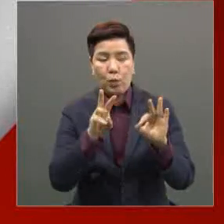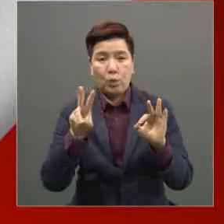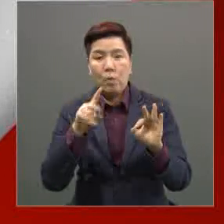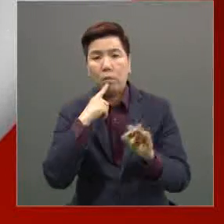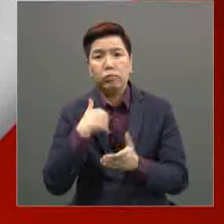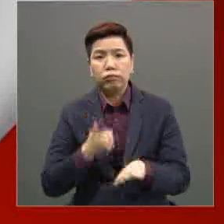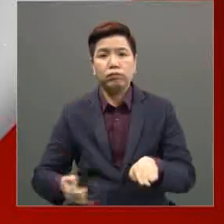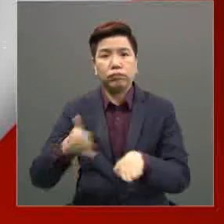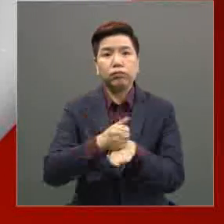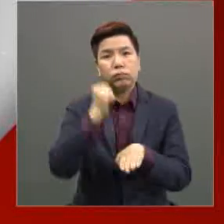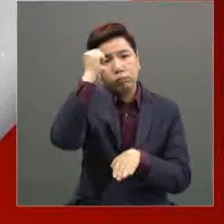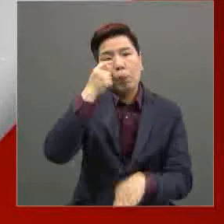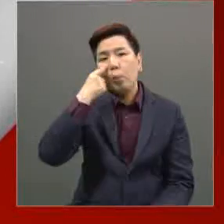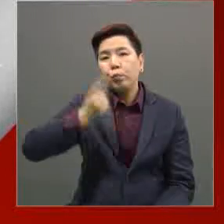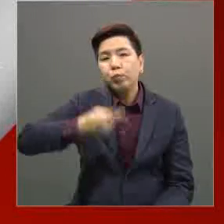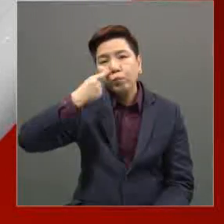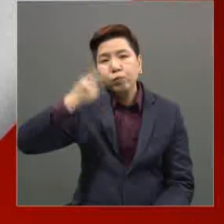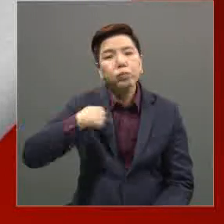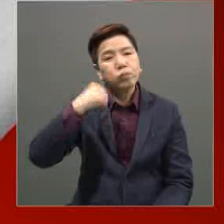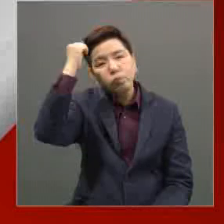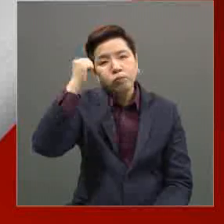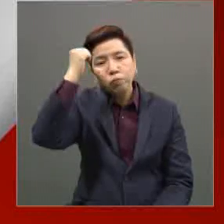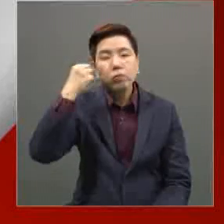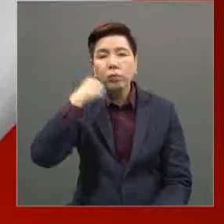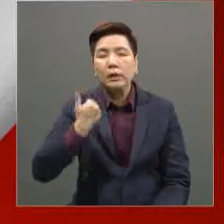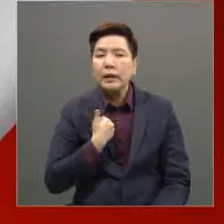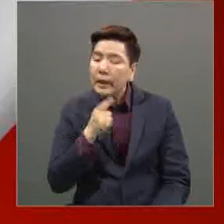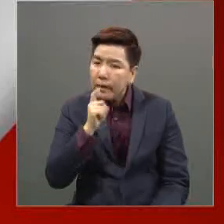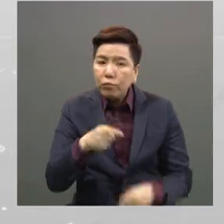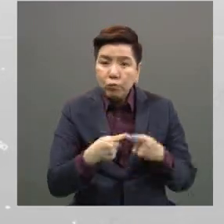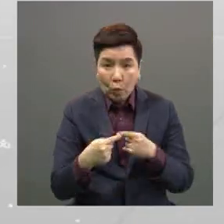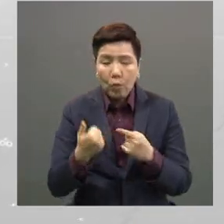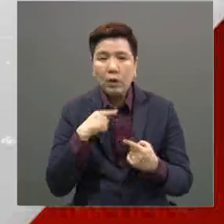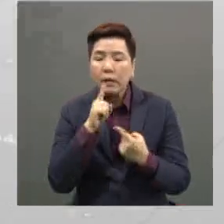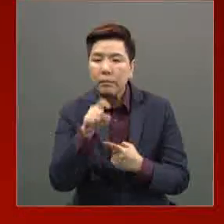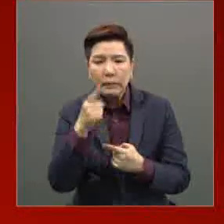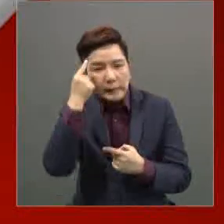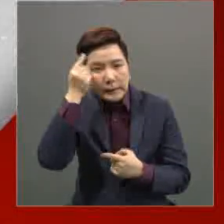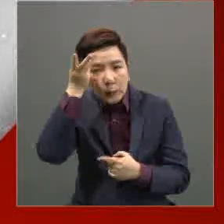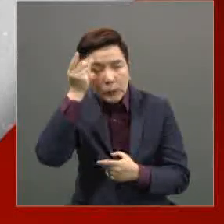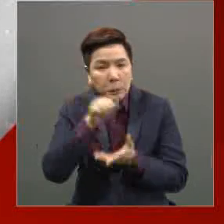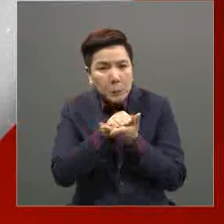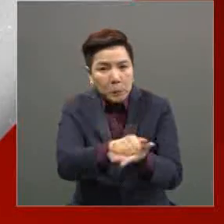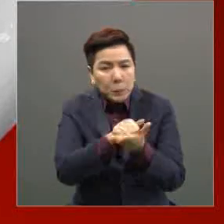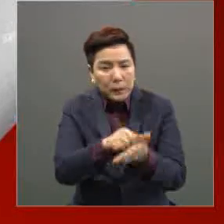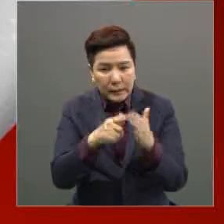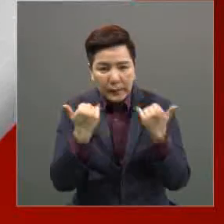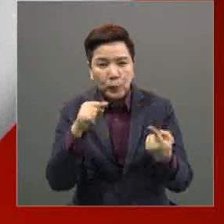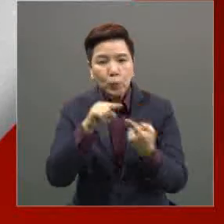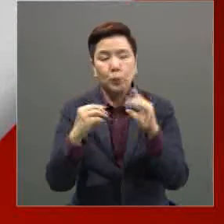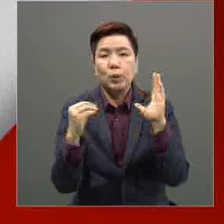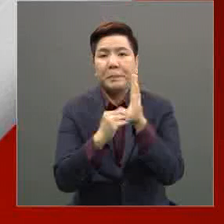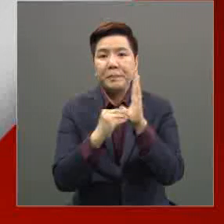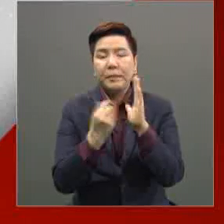ช้บริการรถเมล์อยู่เป็นประจำนะครับทีนี้เขาก็เลยถามต่อไปเรื่องของความคิดเห็นต่อการให้บริการรถเมล์ในเขตกรุงเท